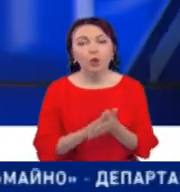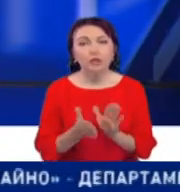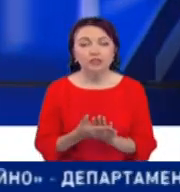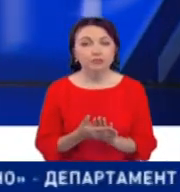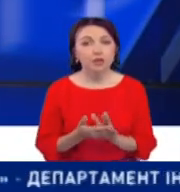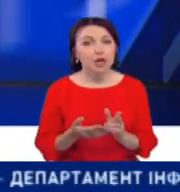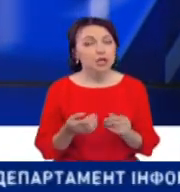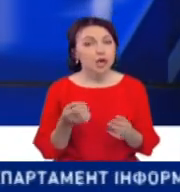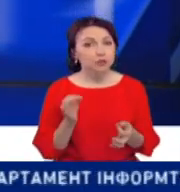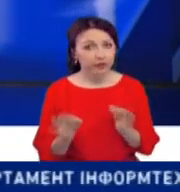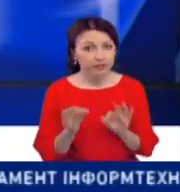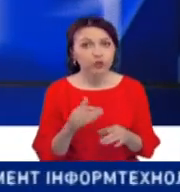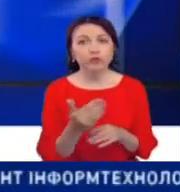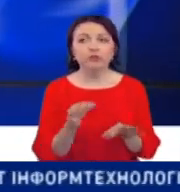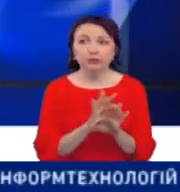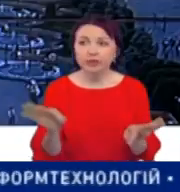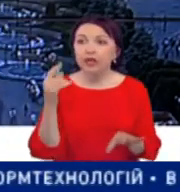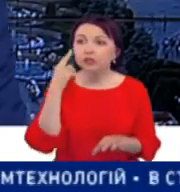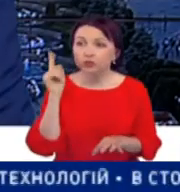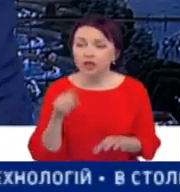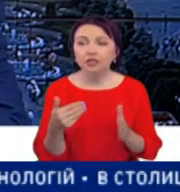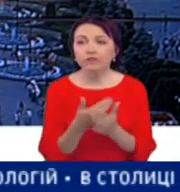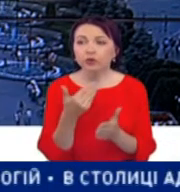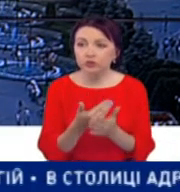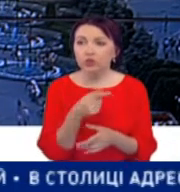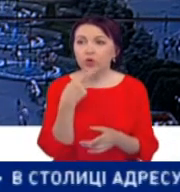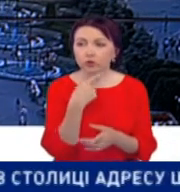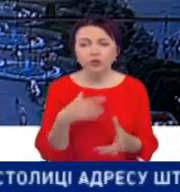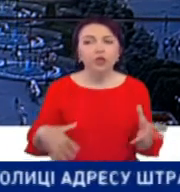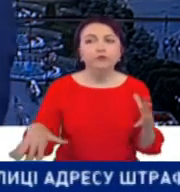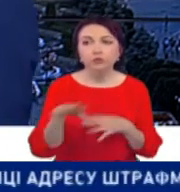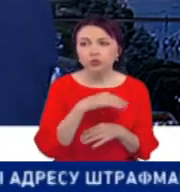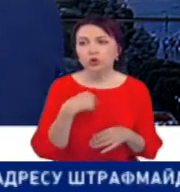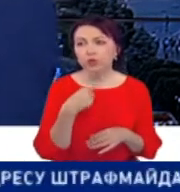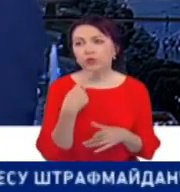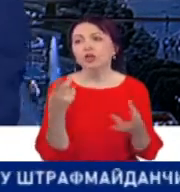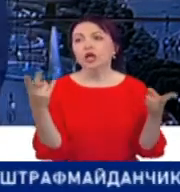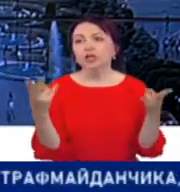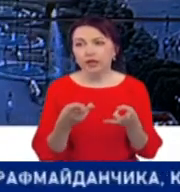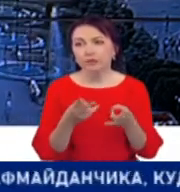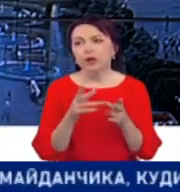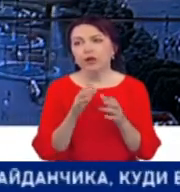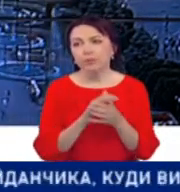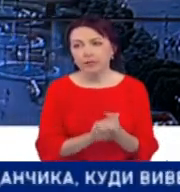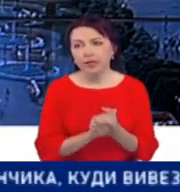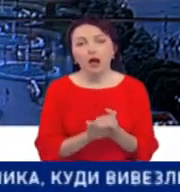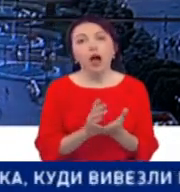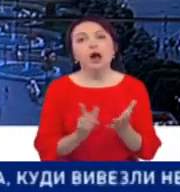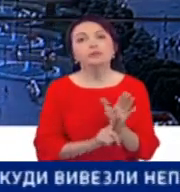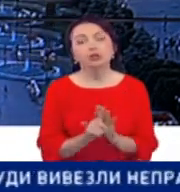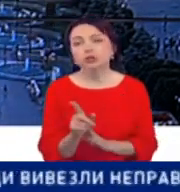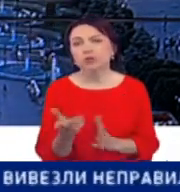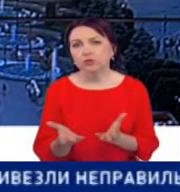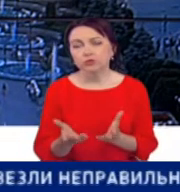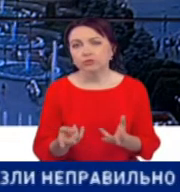як абсолютно справедливо, і ви це прекрасно знаєте, на місцях про це говорять, всюди це говорять, людям треба мир. І з чого все одно треба починати? Дійсно,